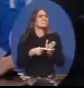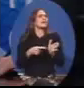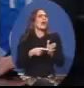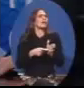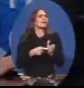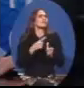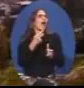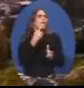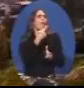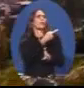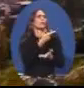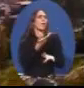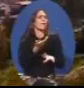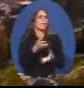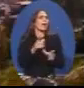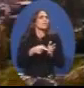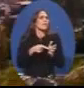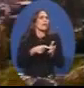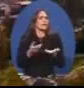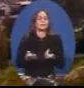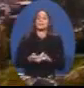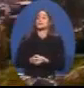הסיבה שהם אמרו?